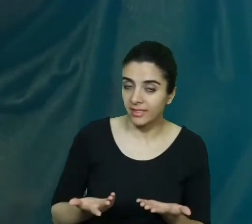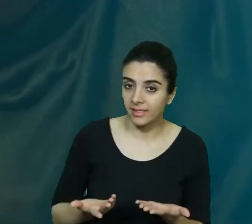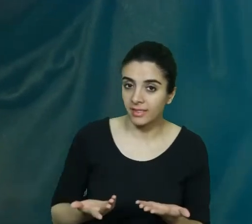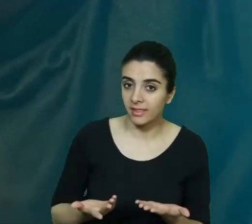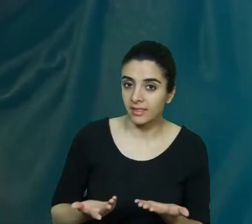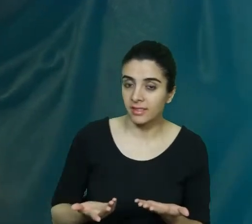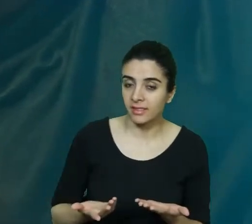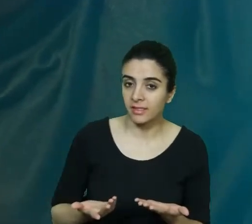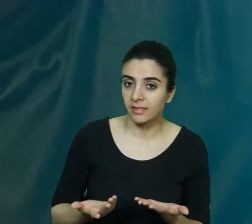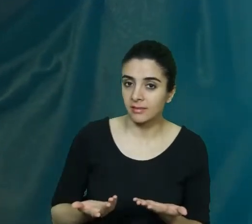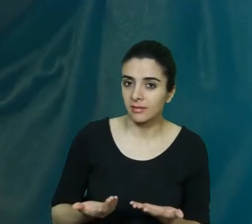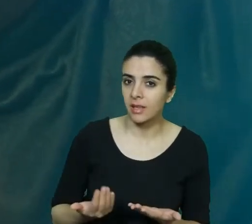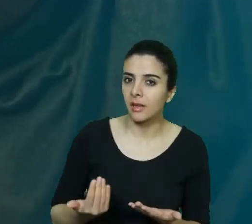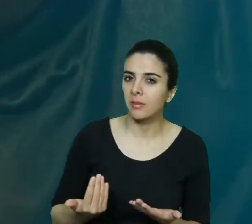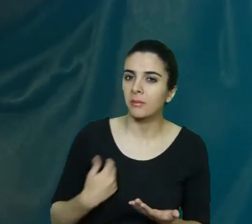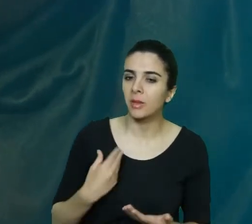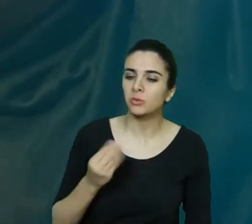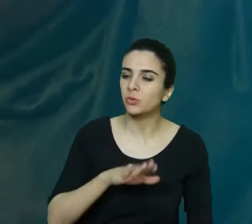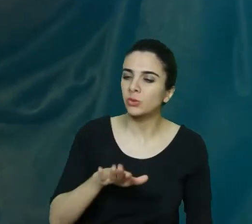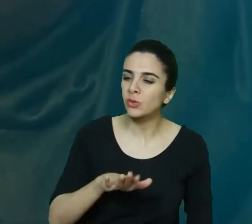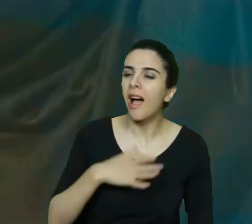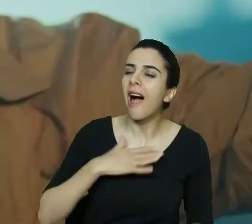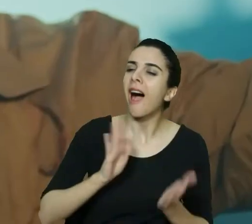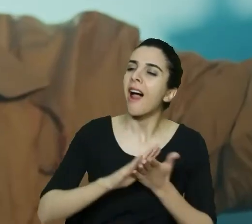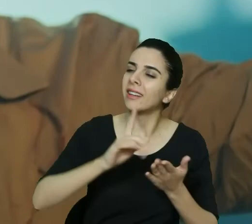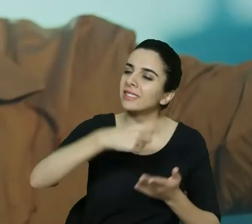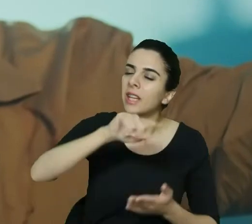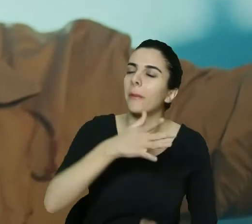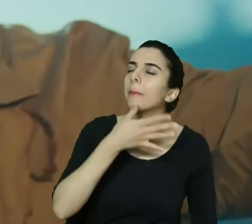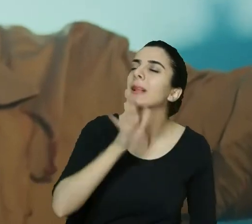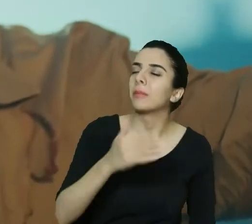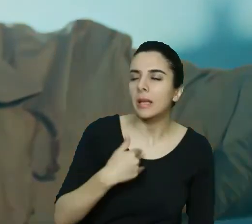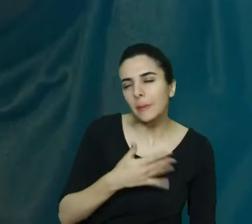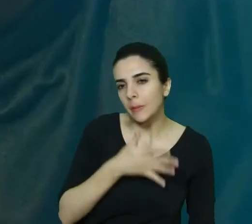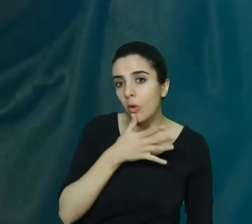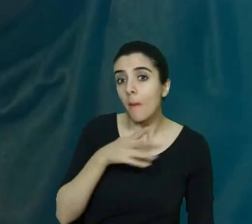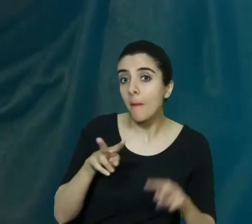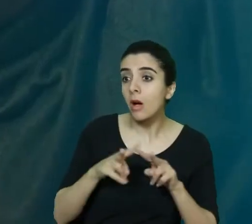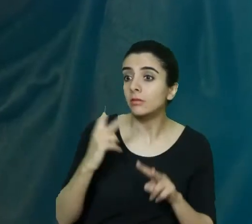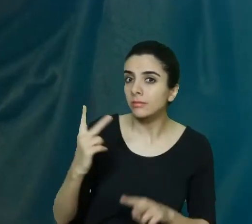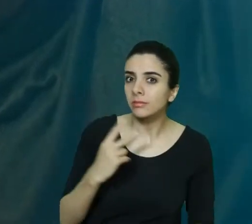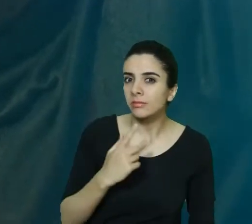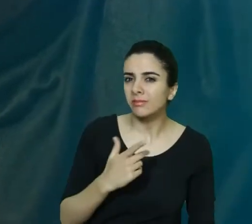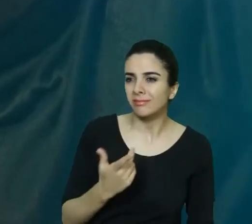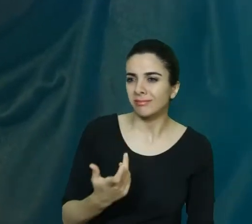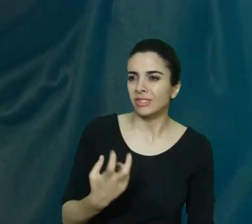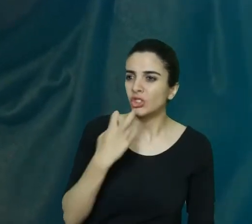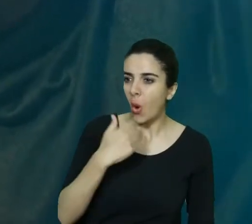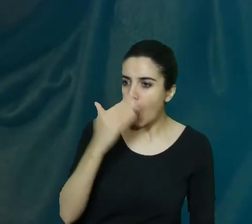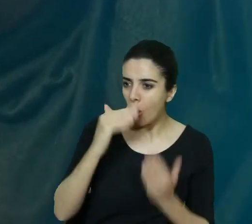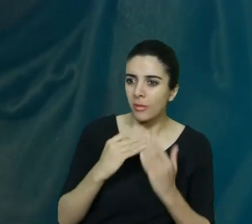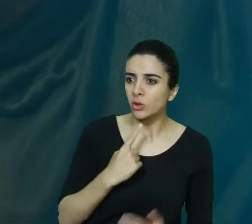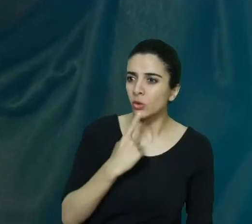Bizim bebeler bilmez ama bildiğimi. Mahsuni'den söylüyorsun demesinler diye.